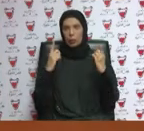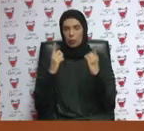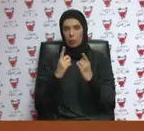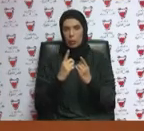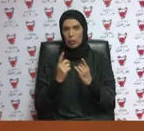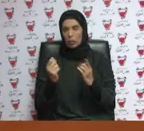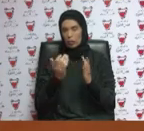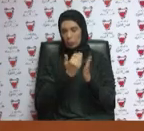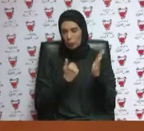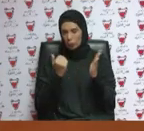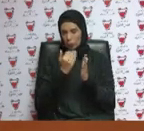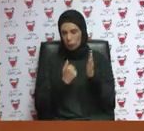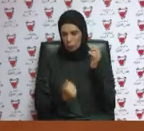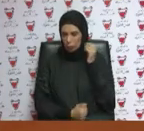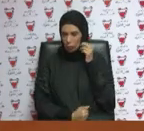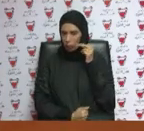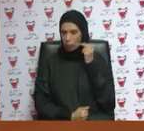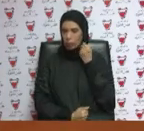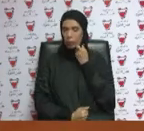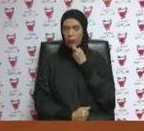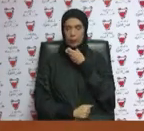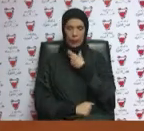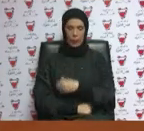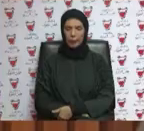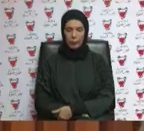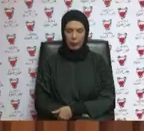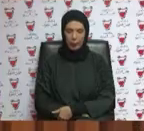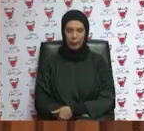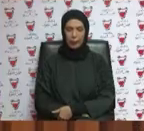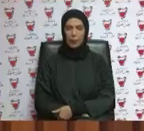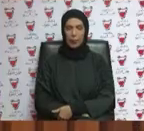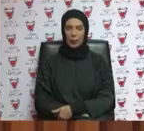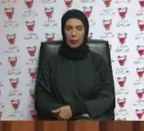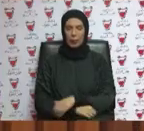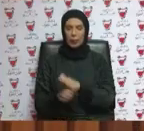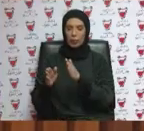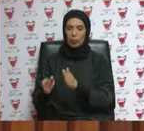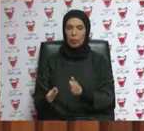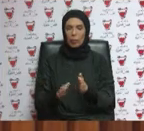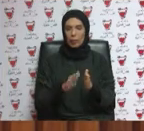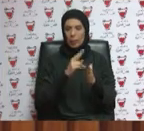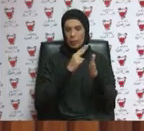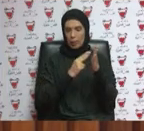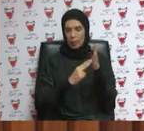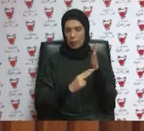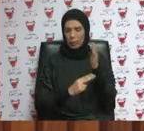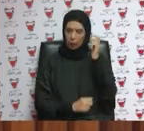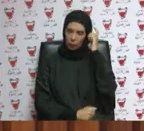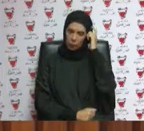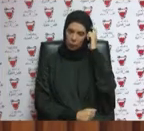الشؤون المالية والاقتصادية. شكرا معالي الرئيس. ننتقل إلى